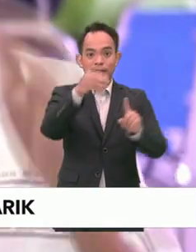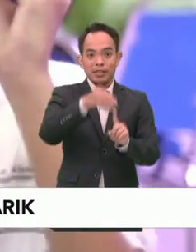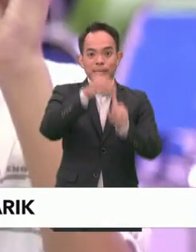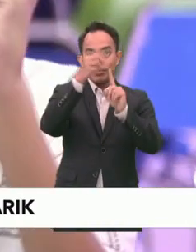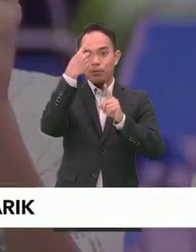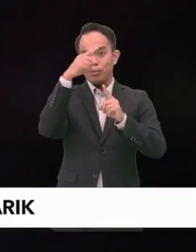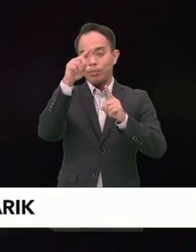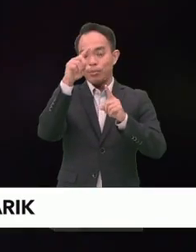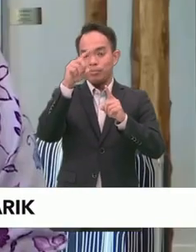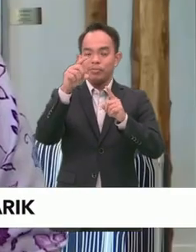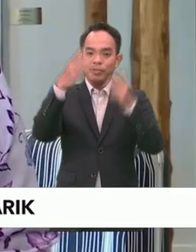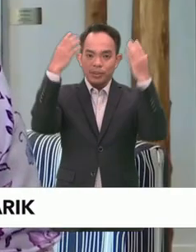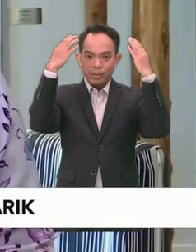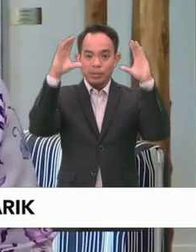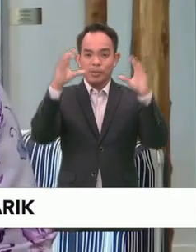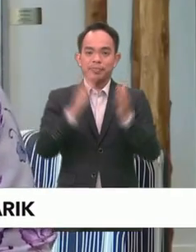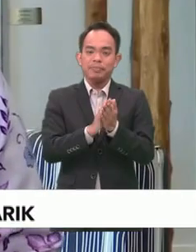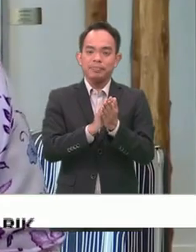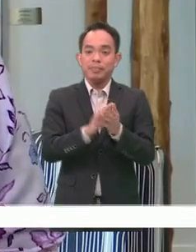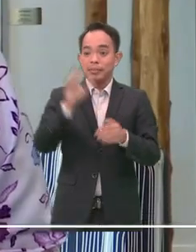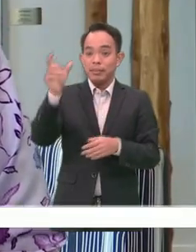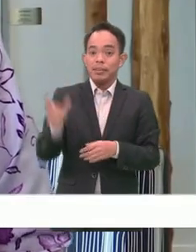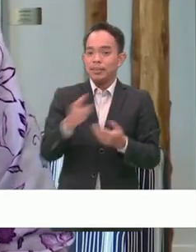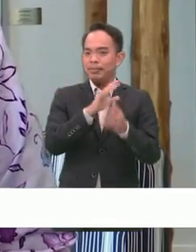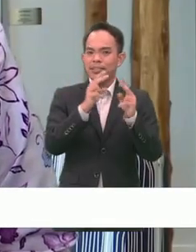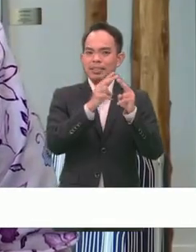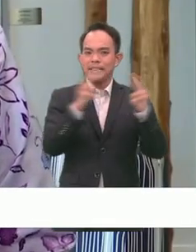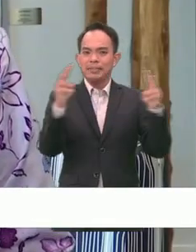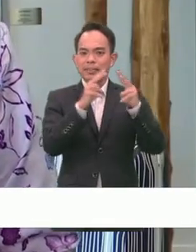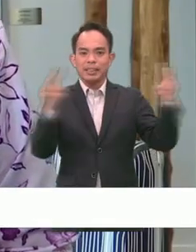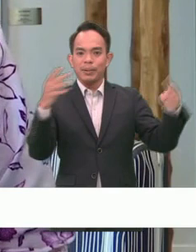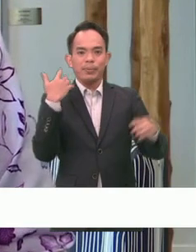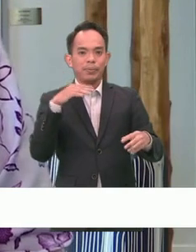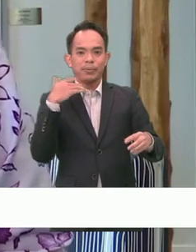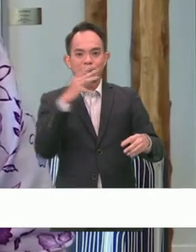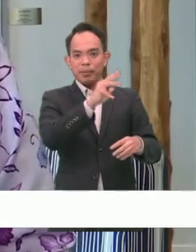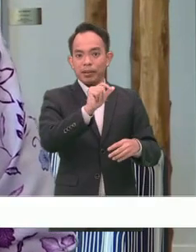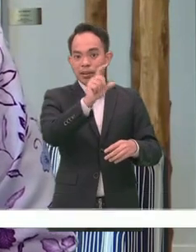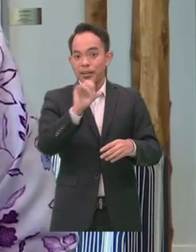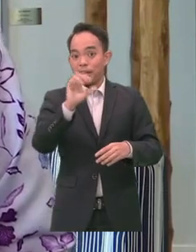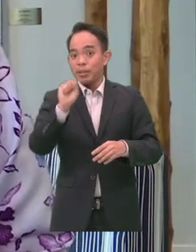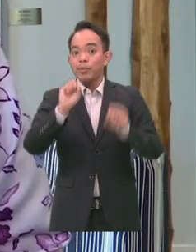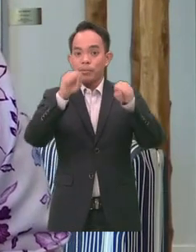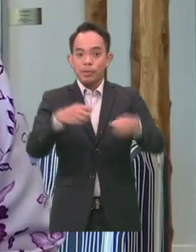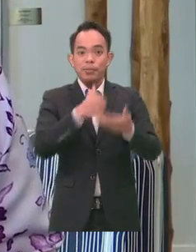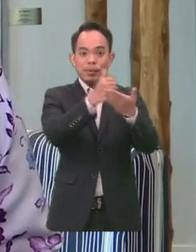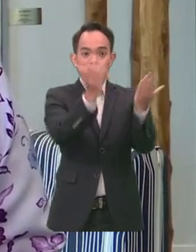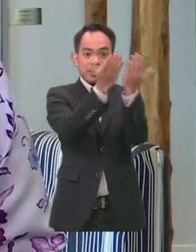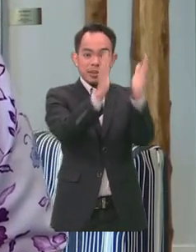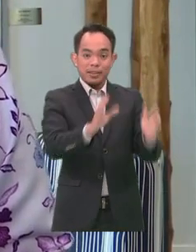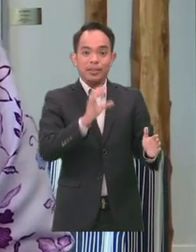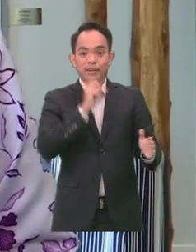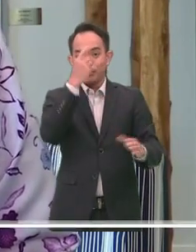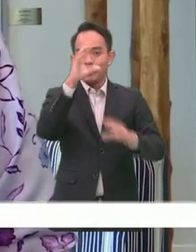pelajar. Maxis E-Class ialah satu platform pembelajaran maya yang hebat kerana ia dapat membantu pelajar saya untuk